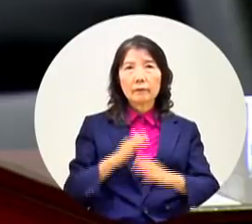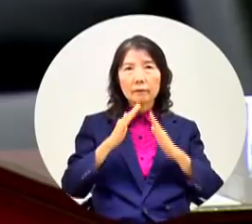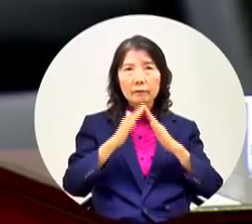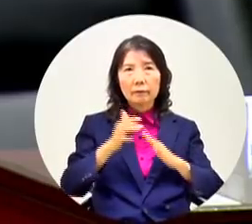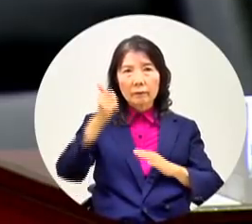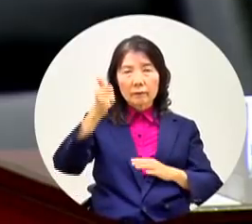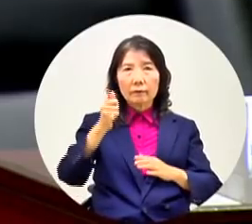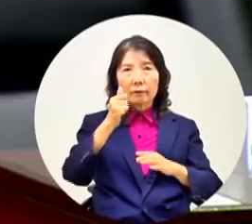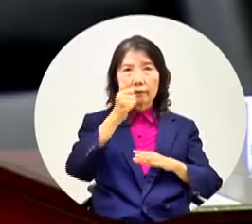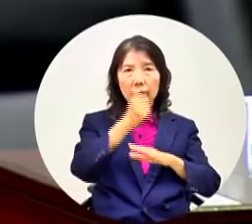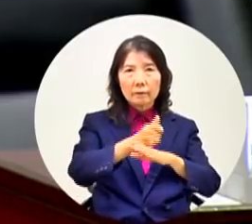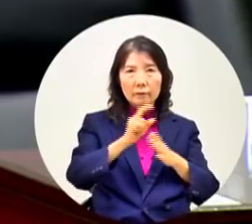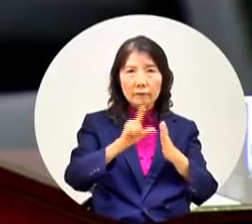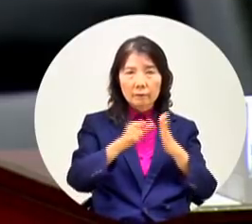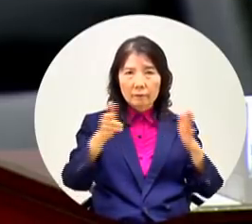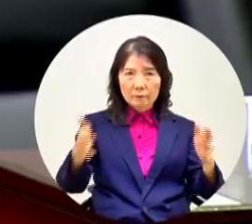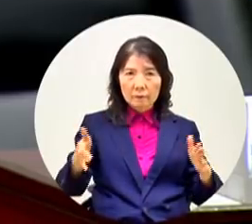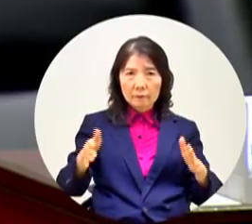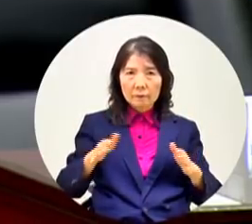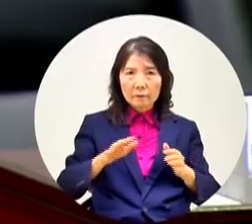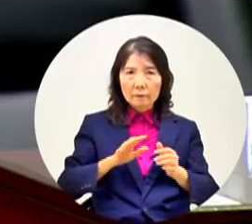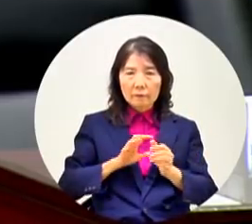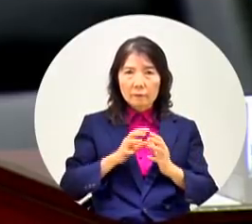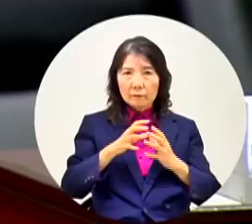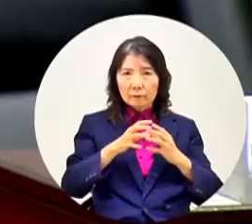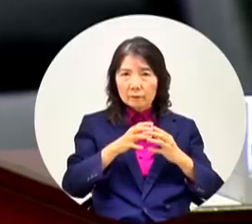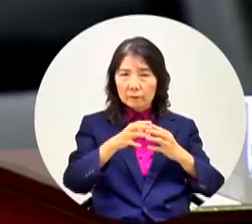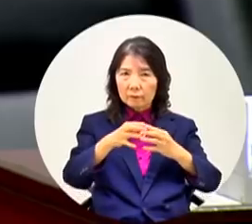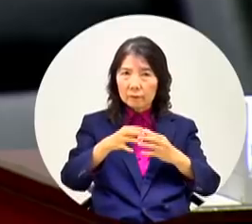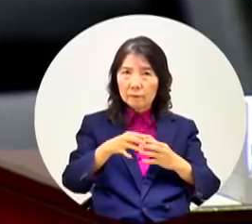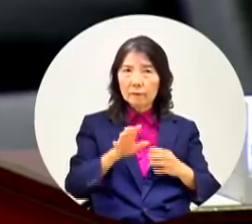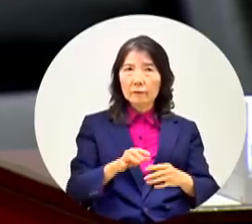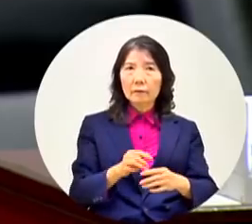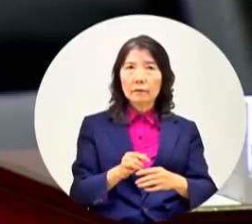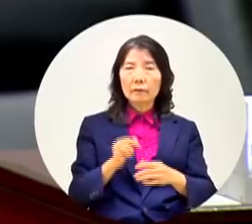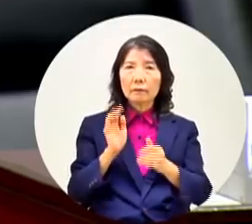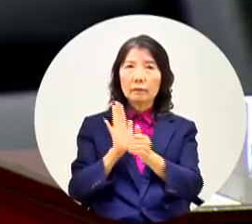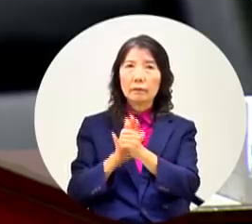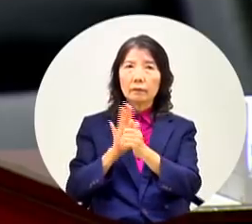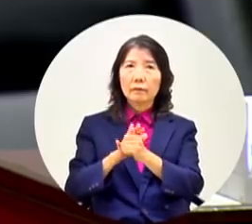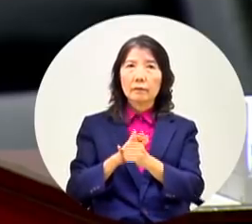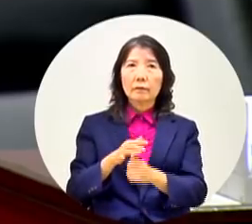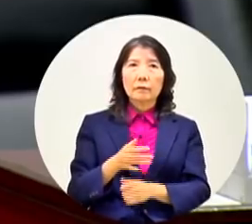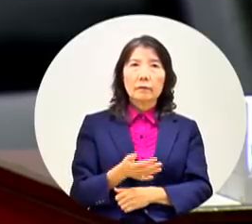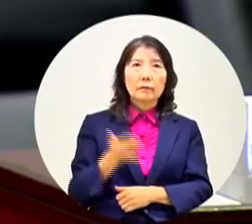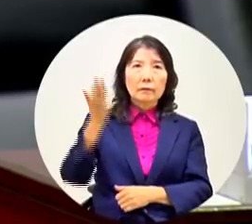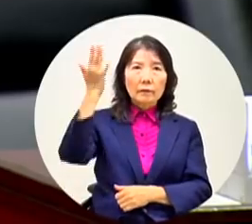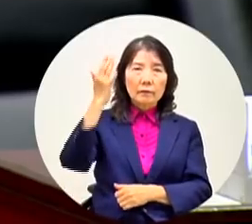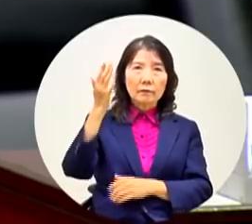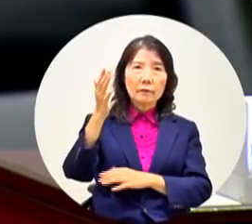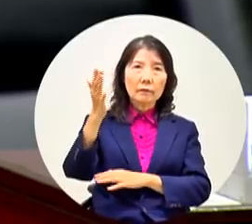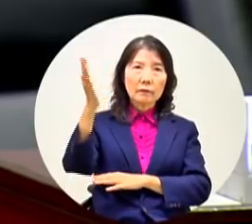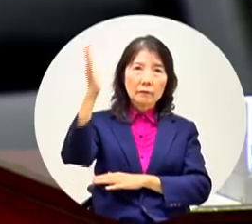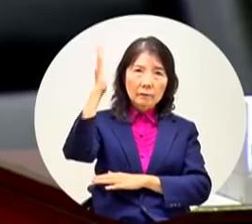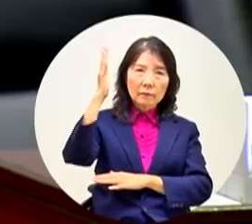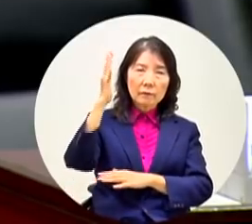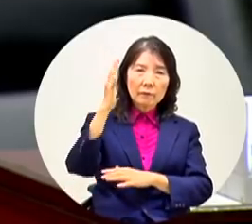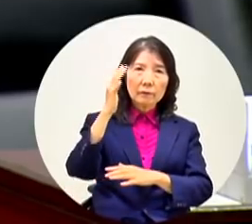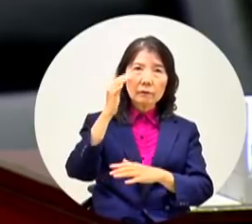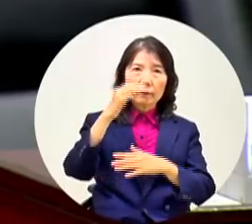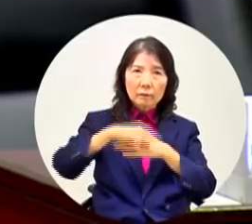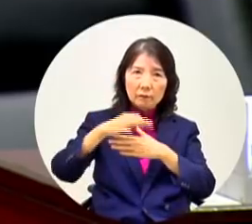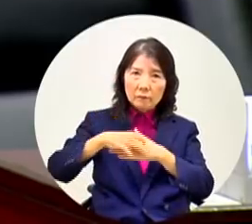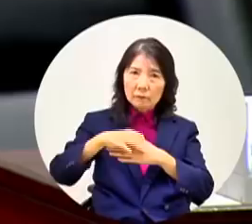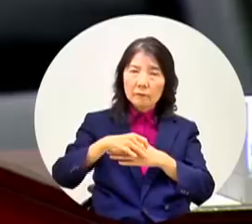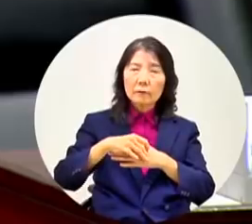当中做带领的团队。要来咱啊替过去的政府做了还未到理想的当中，要